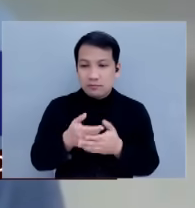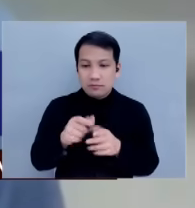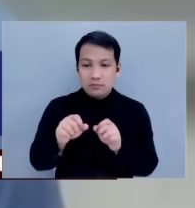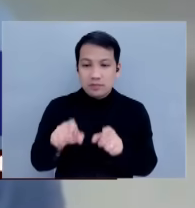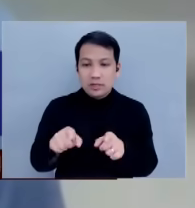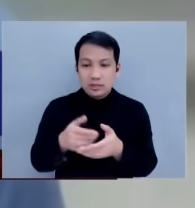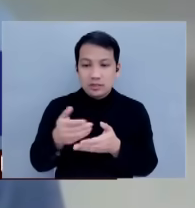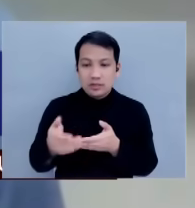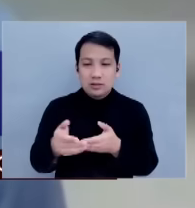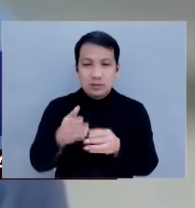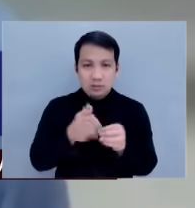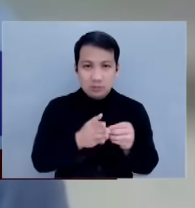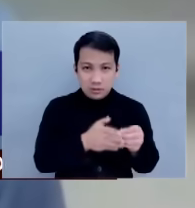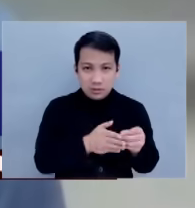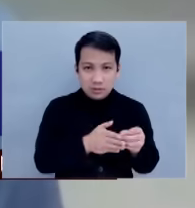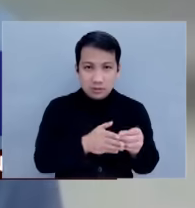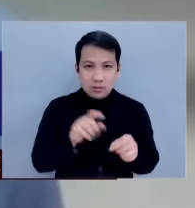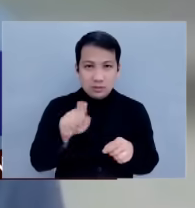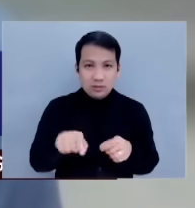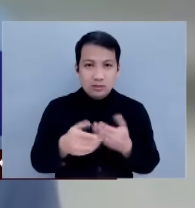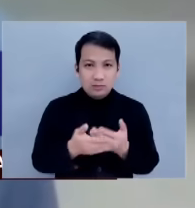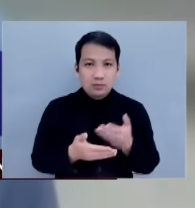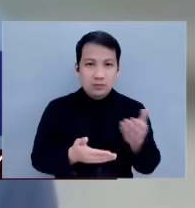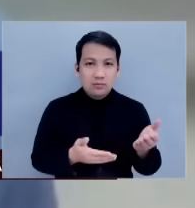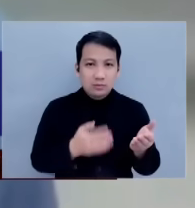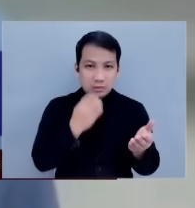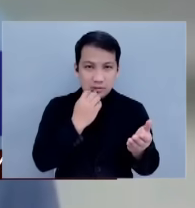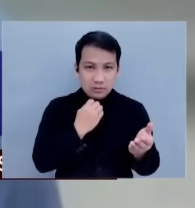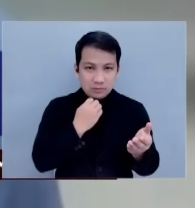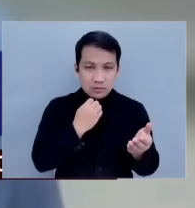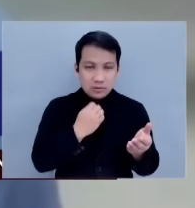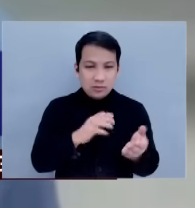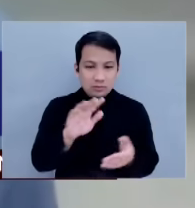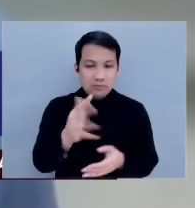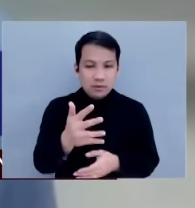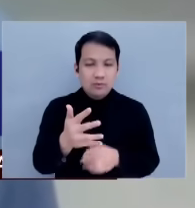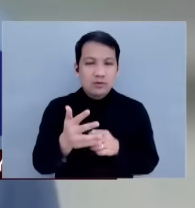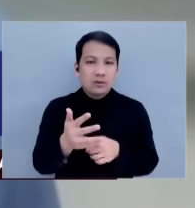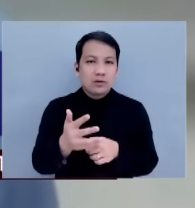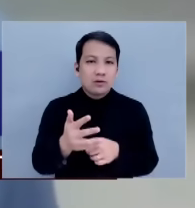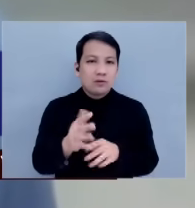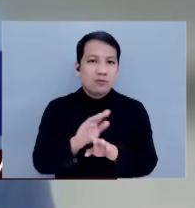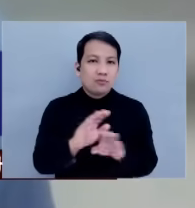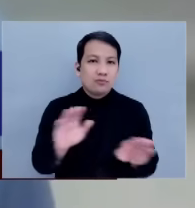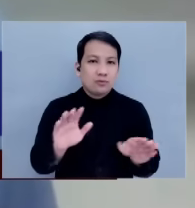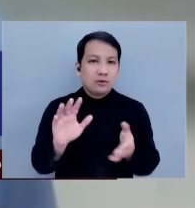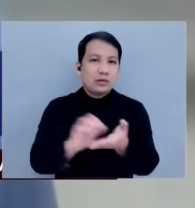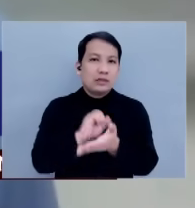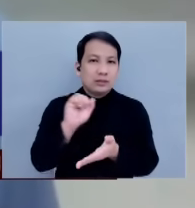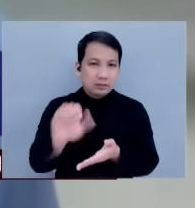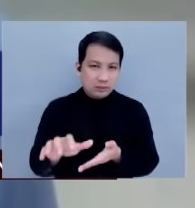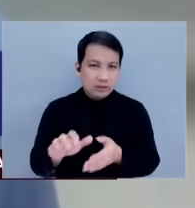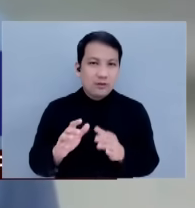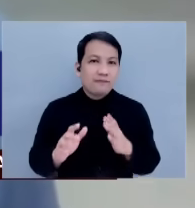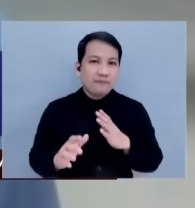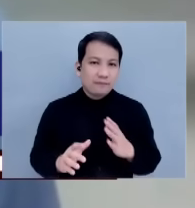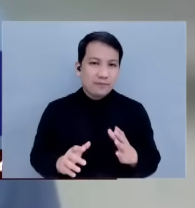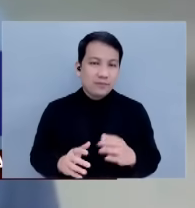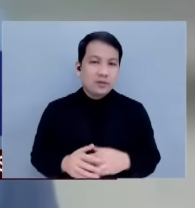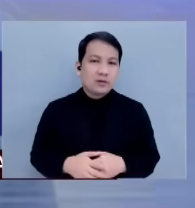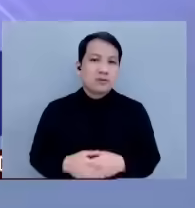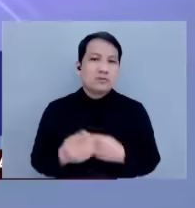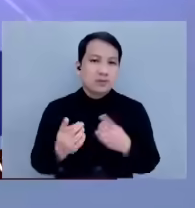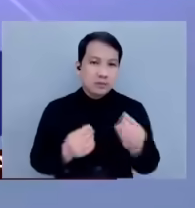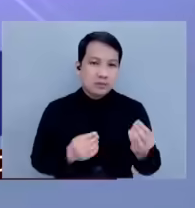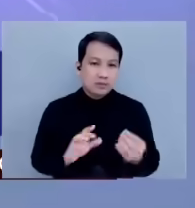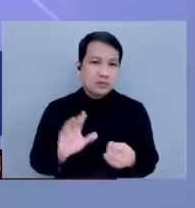kailangan bibilhin ng mura kahit 5 pesos, huwag lang maitapon is gagawin na